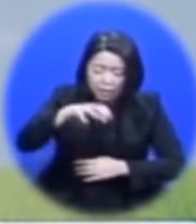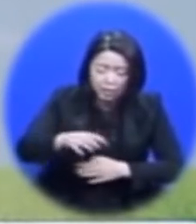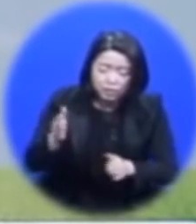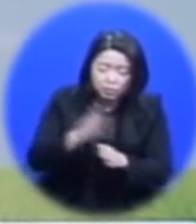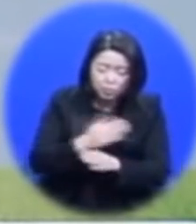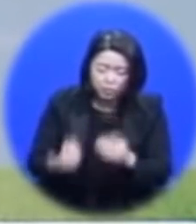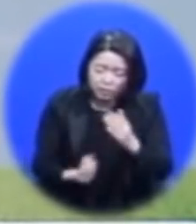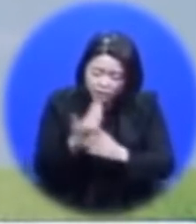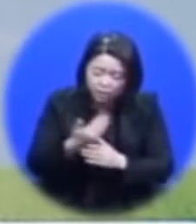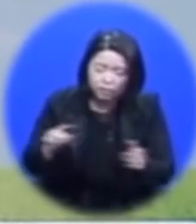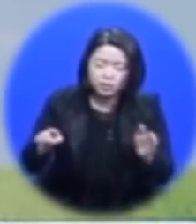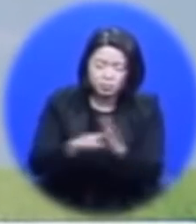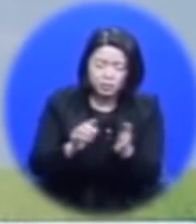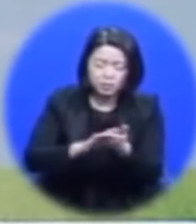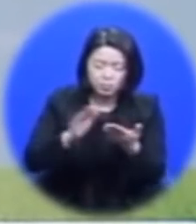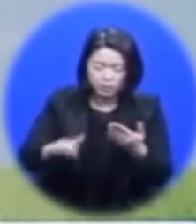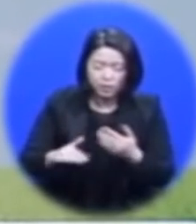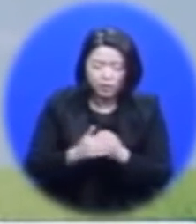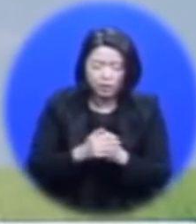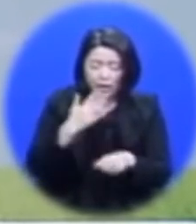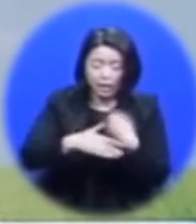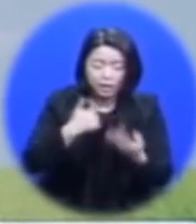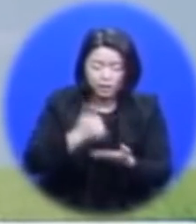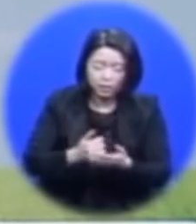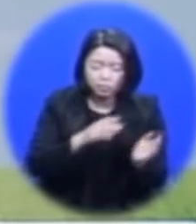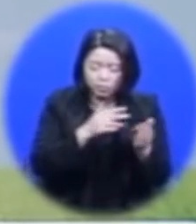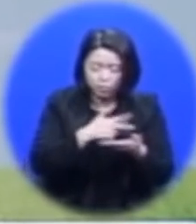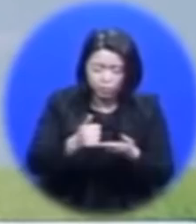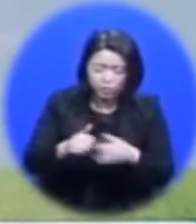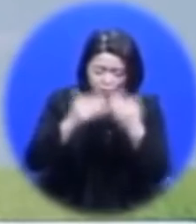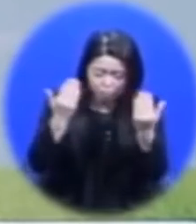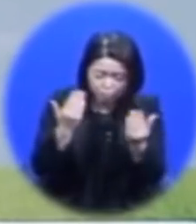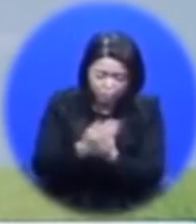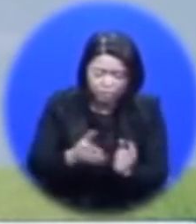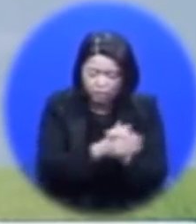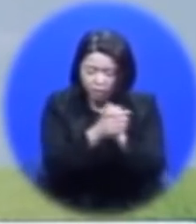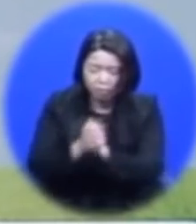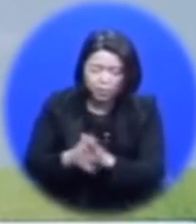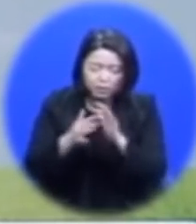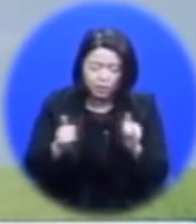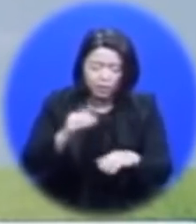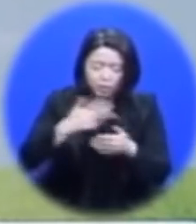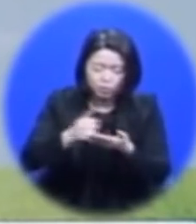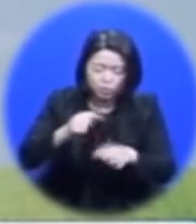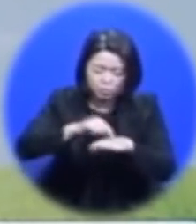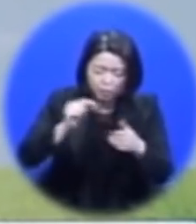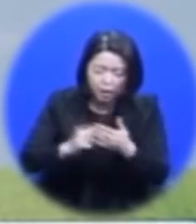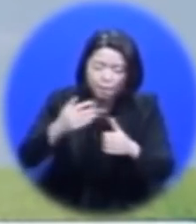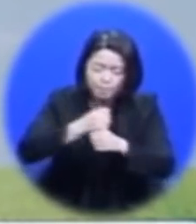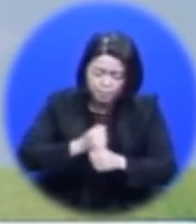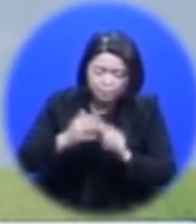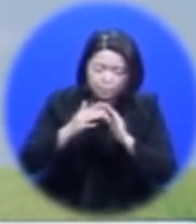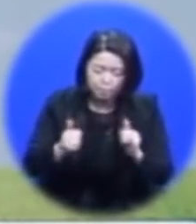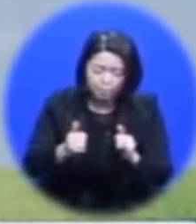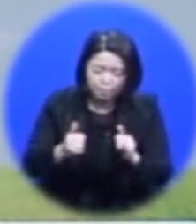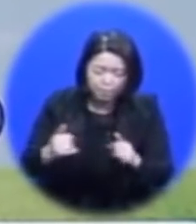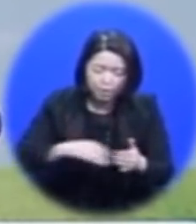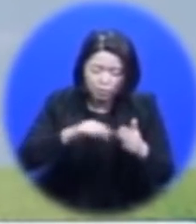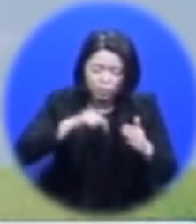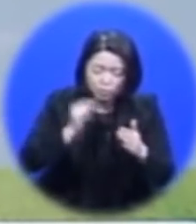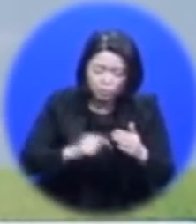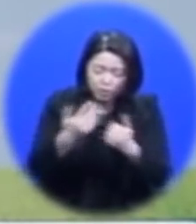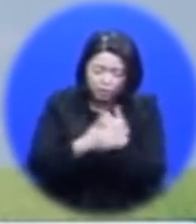일어나는 것을 믿습니다. 하나님, 주님과 온전히 연합한 자로서 주님의 마음을 품은 자로서 하나님 우리 속에